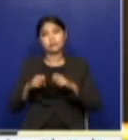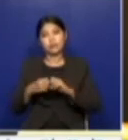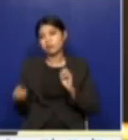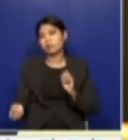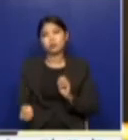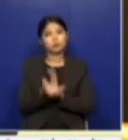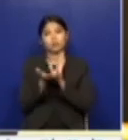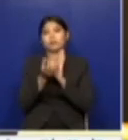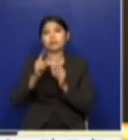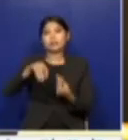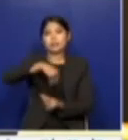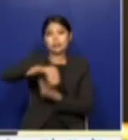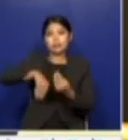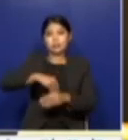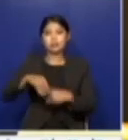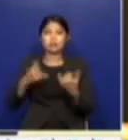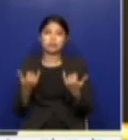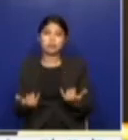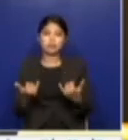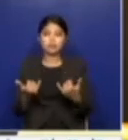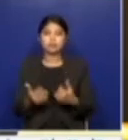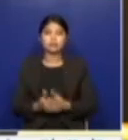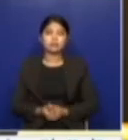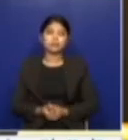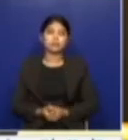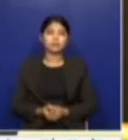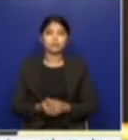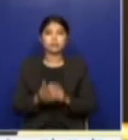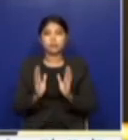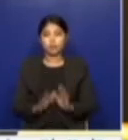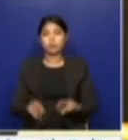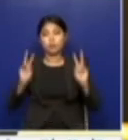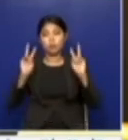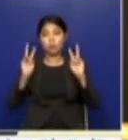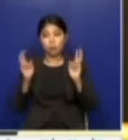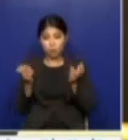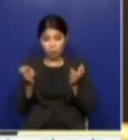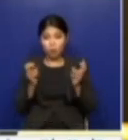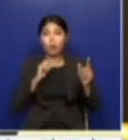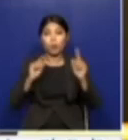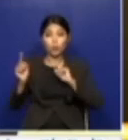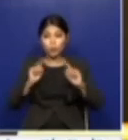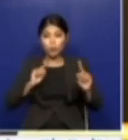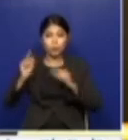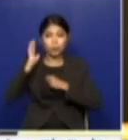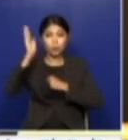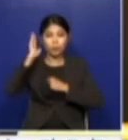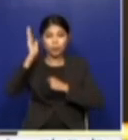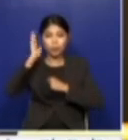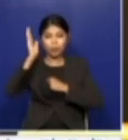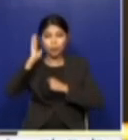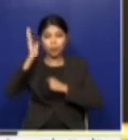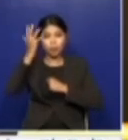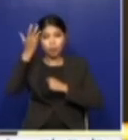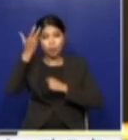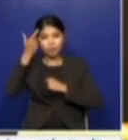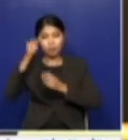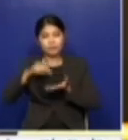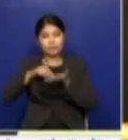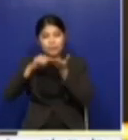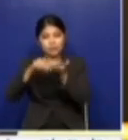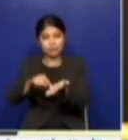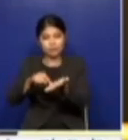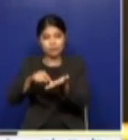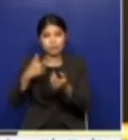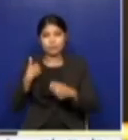แสนสาหัสอยู่ในขณะนี้กระผมมีประเด็นที่จะอภิปรายให้ความเห็นต่อรัฐสภา